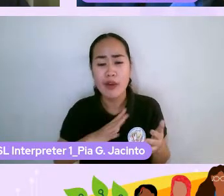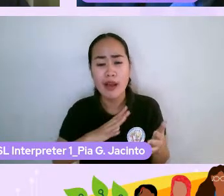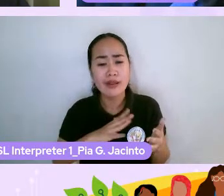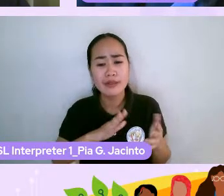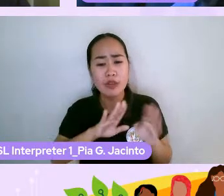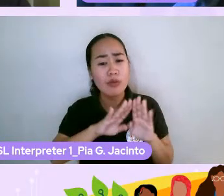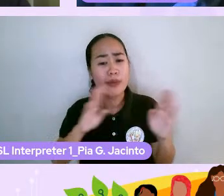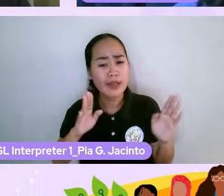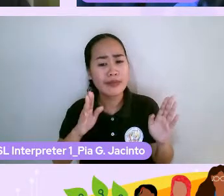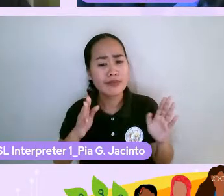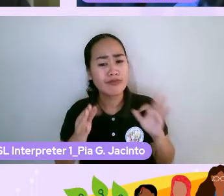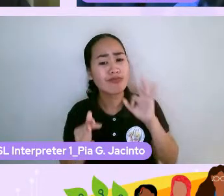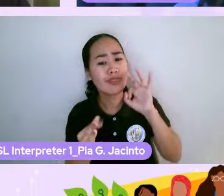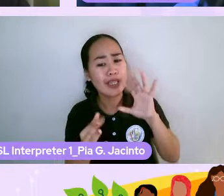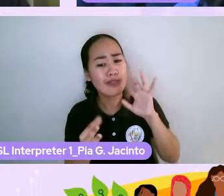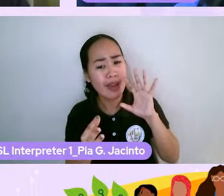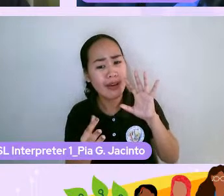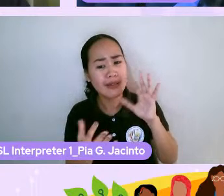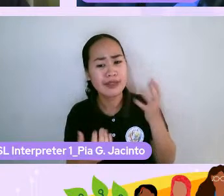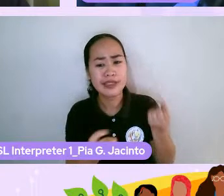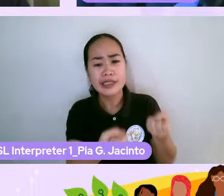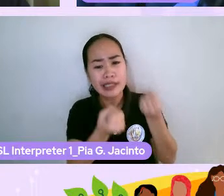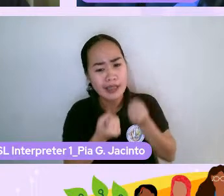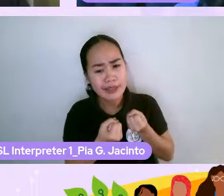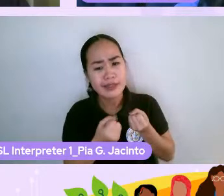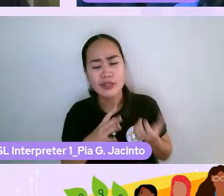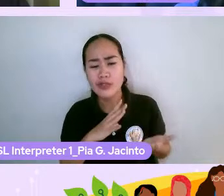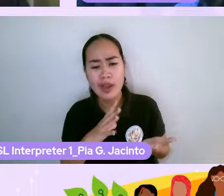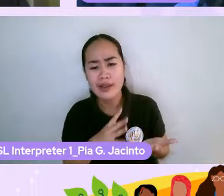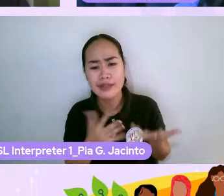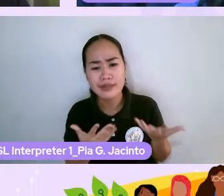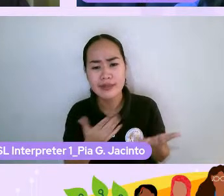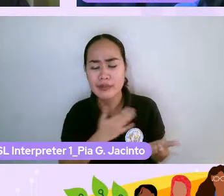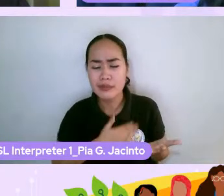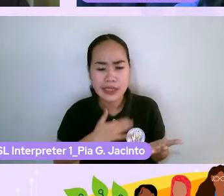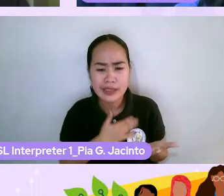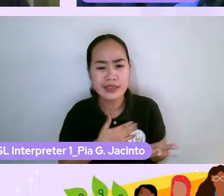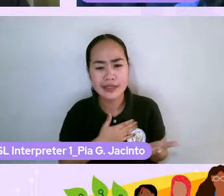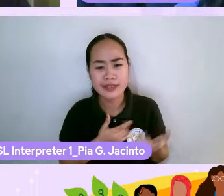hear your mga suggestions and let's do it,